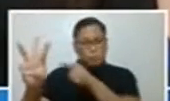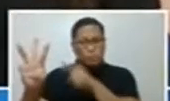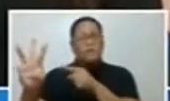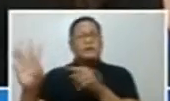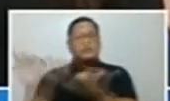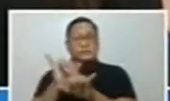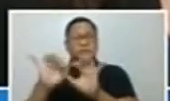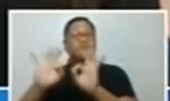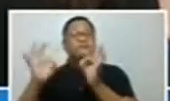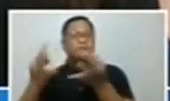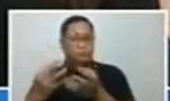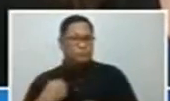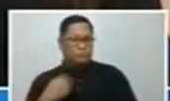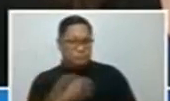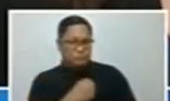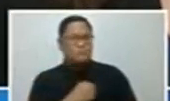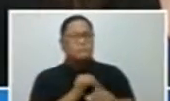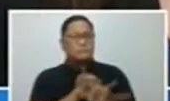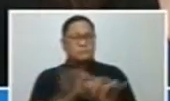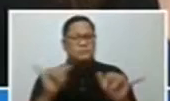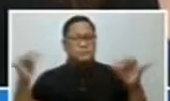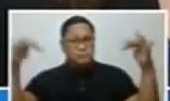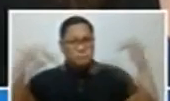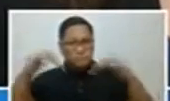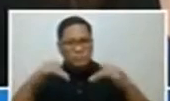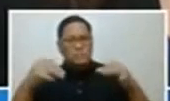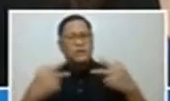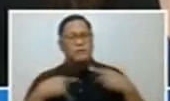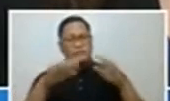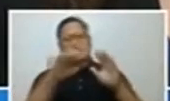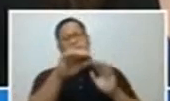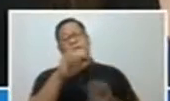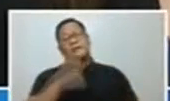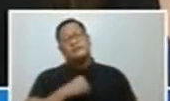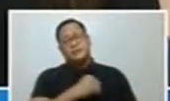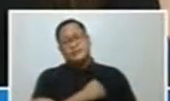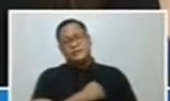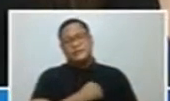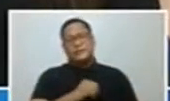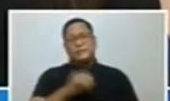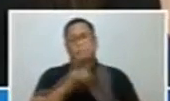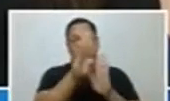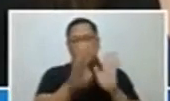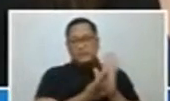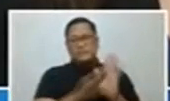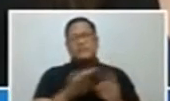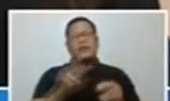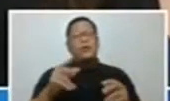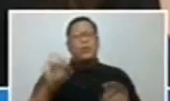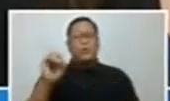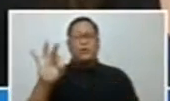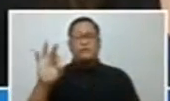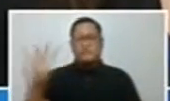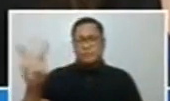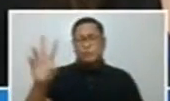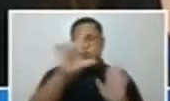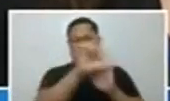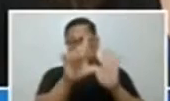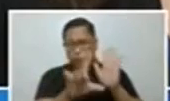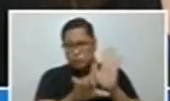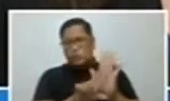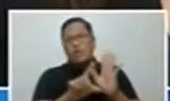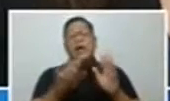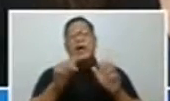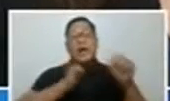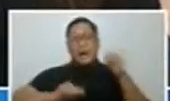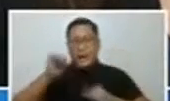Ay, magandang umaga naman, Joseph Rocky, at magandang umaga rin kay Secretary Martin sa ating mga nanonood. Secretary, unahin